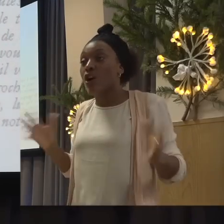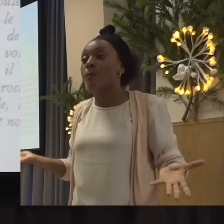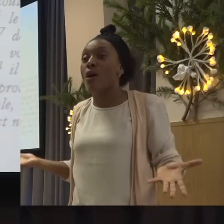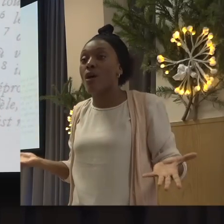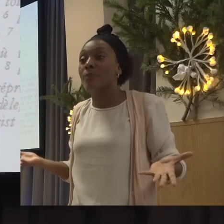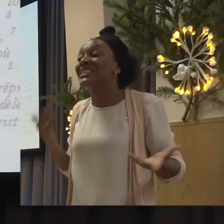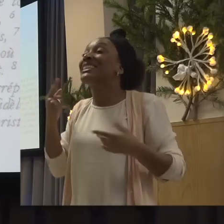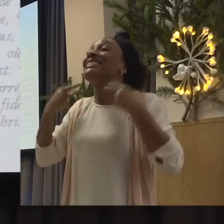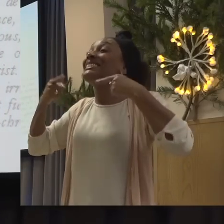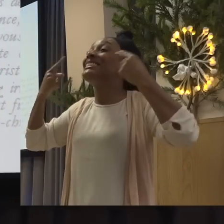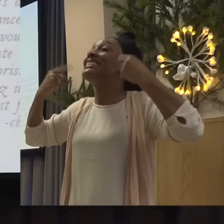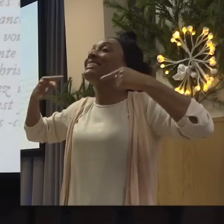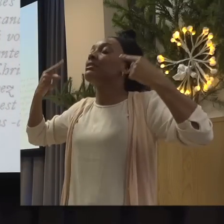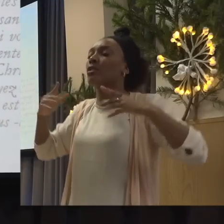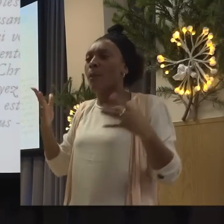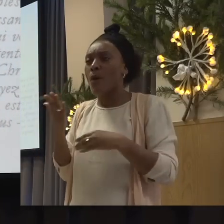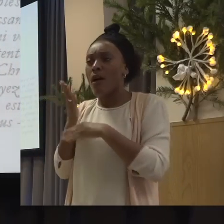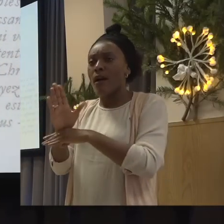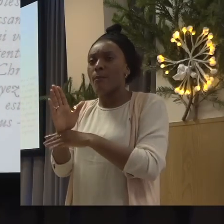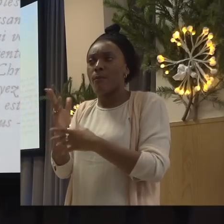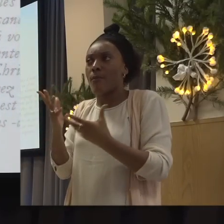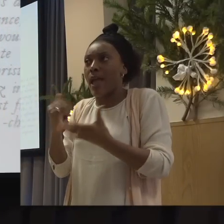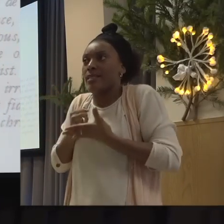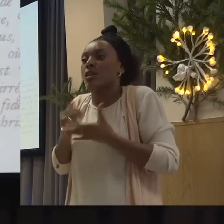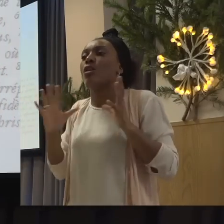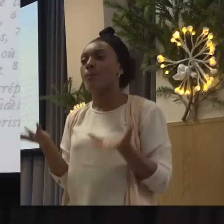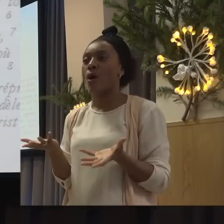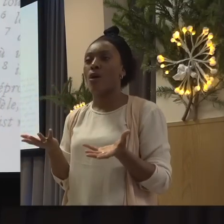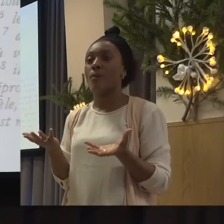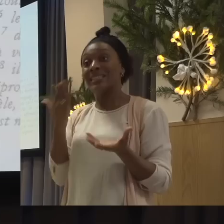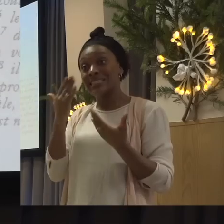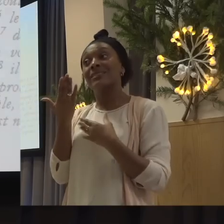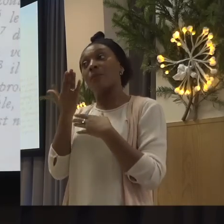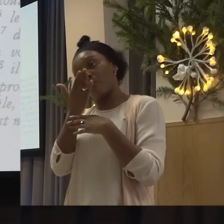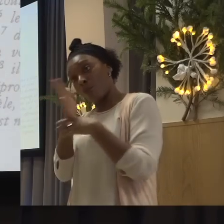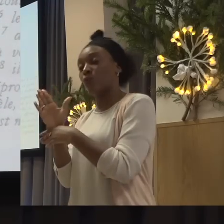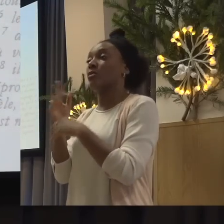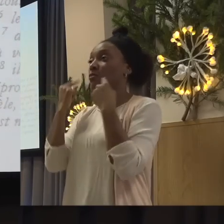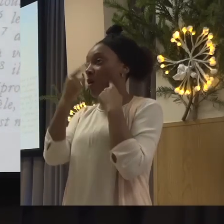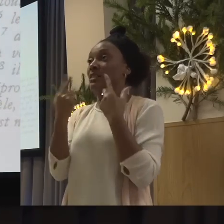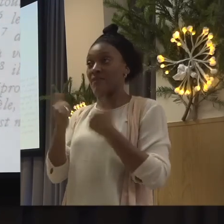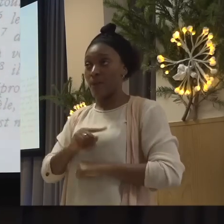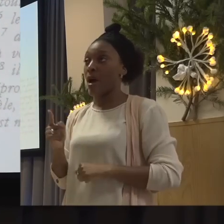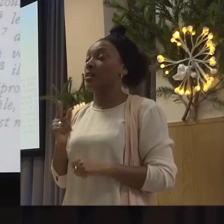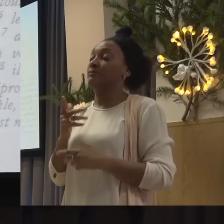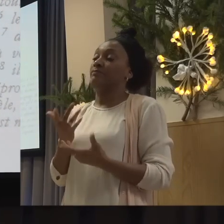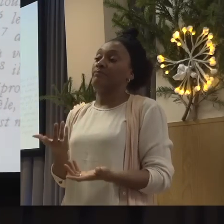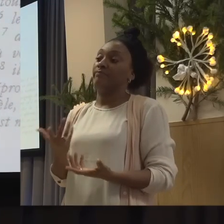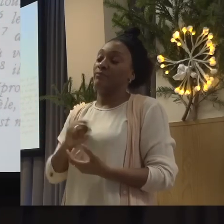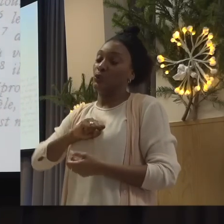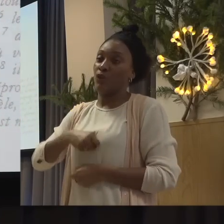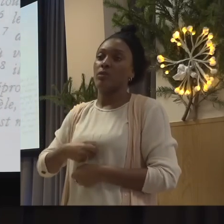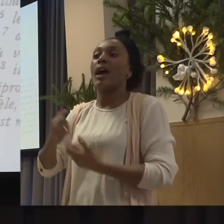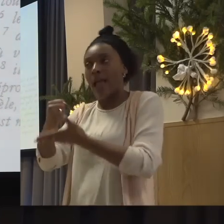que c'est là que j'ai besoin d'aide. Que je peux dire à Jean-Fils, écoute, ces jours-ci, je ne comprends